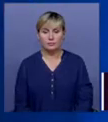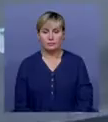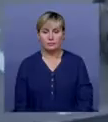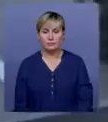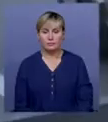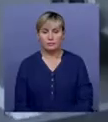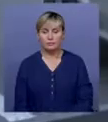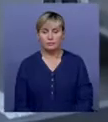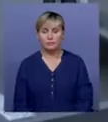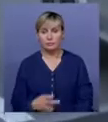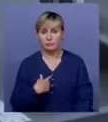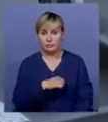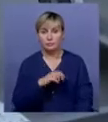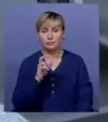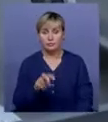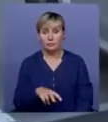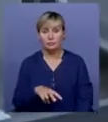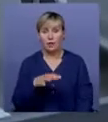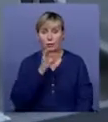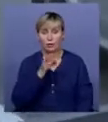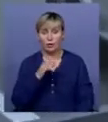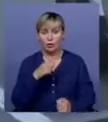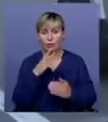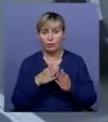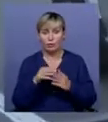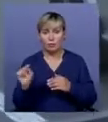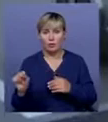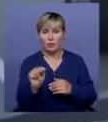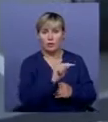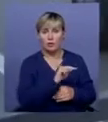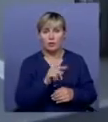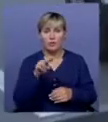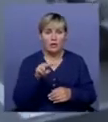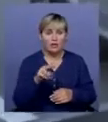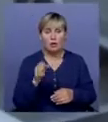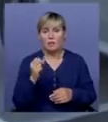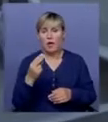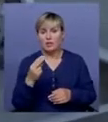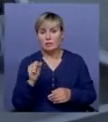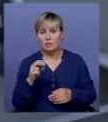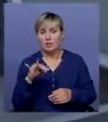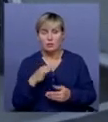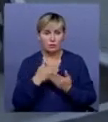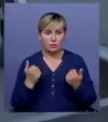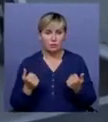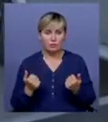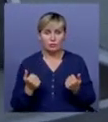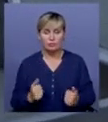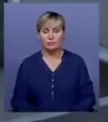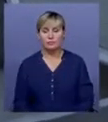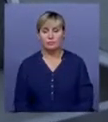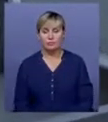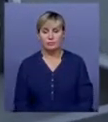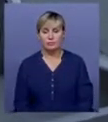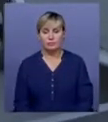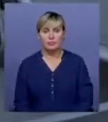Аспирин? Нет. Я сама ходила в аптеке около дома. 3-4 аптеки нет. Ни парацетамола, ни аспирина. И еще какой-то забыла. В